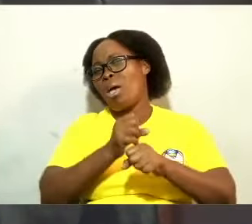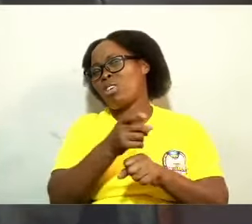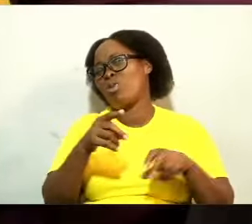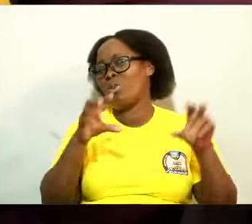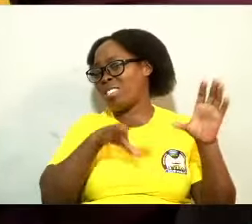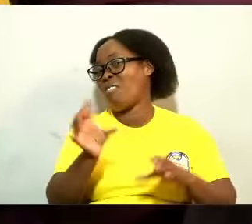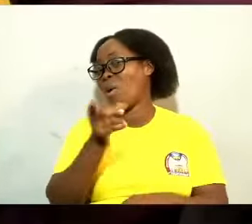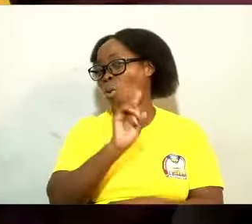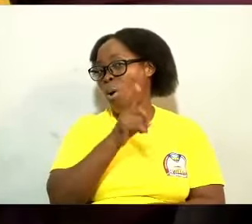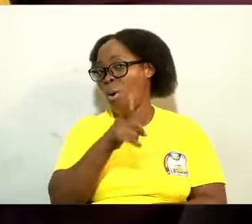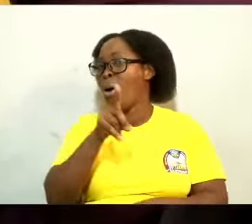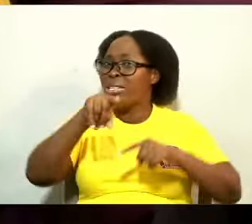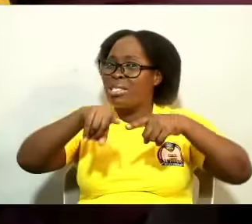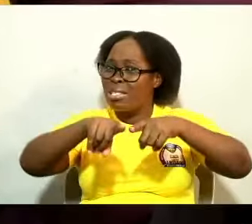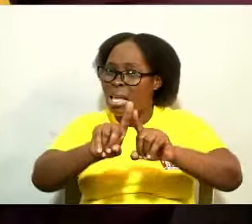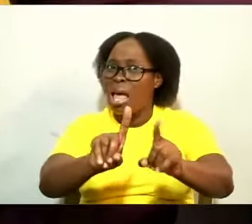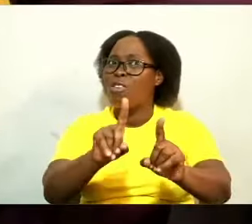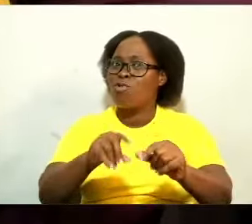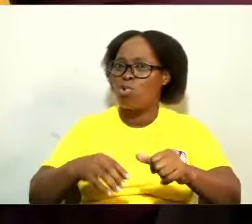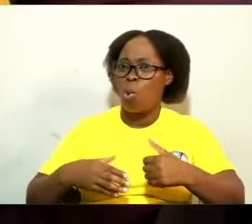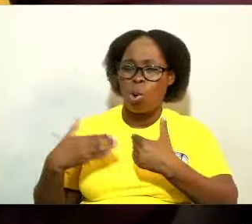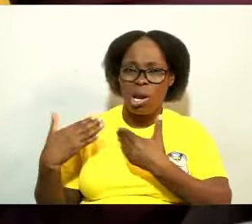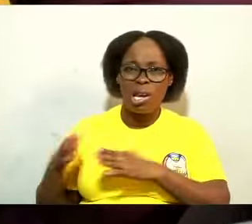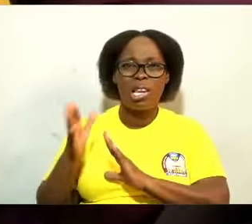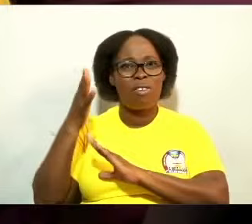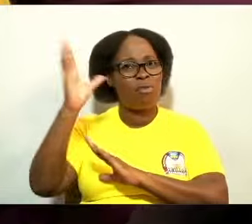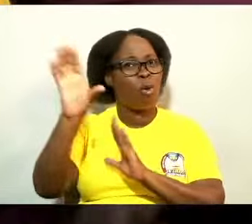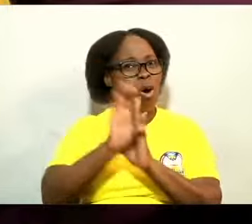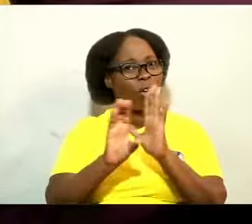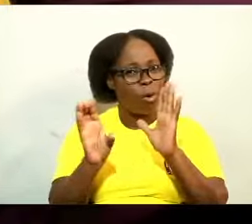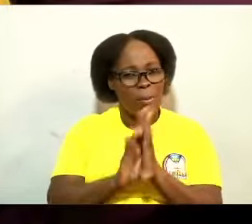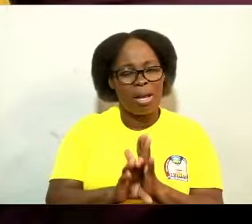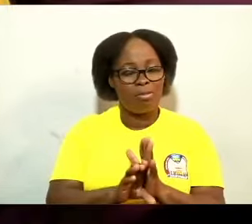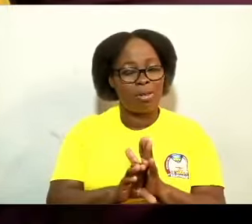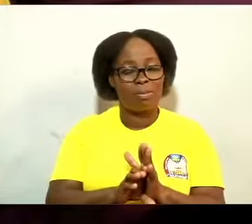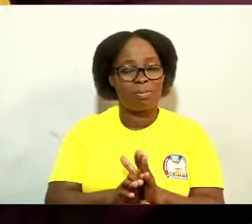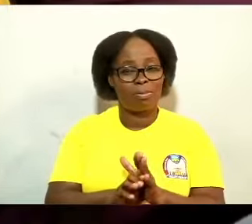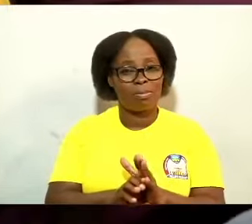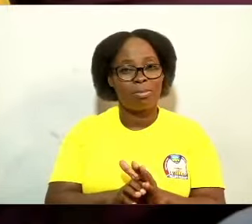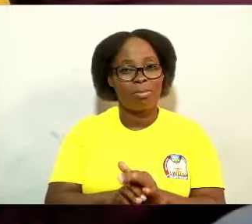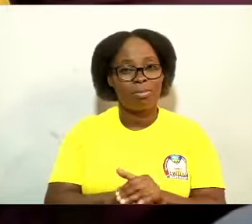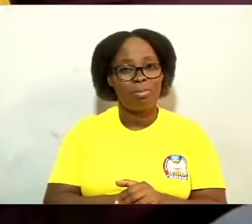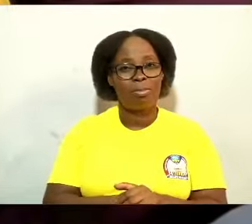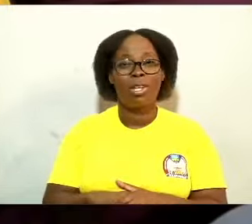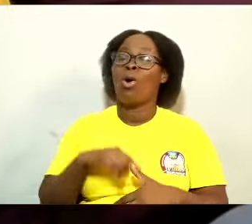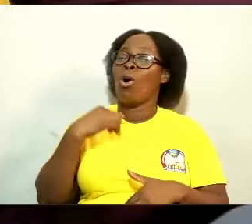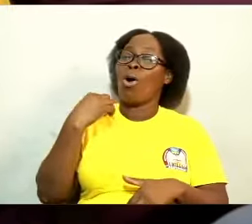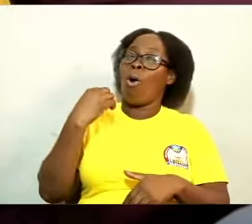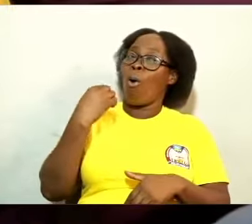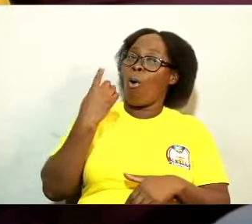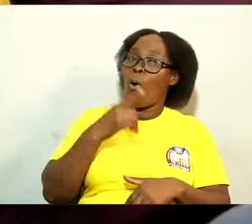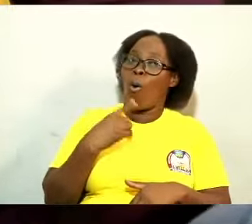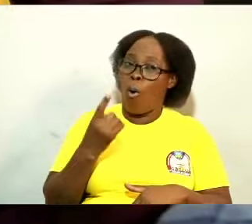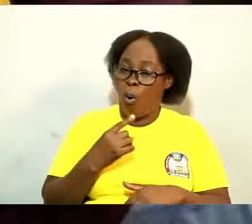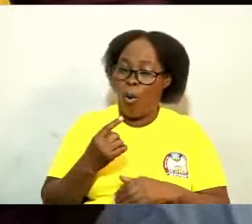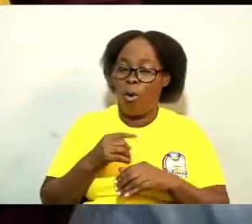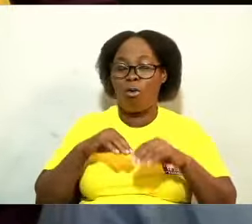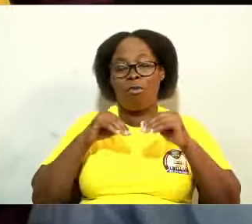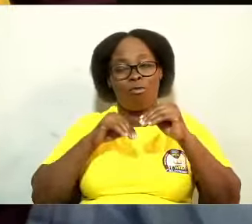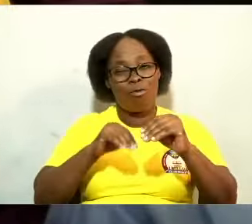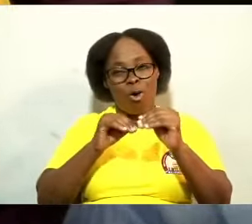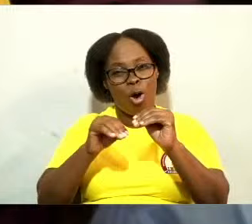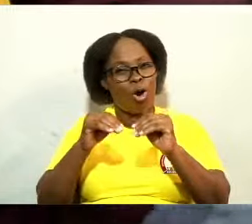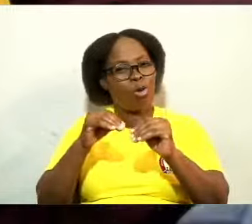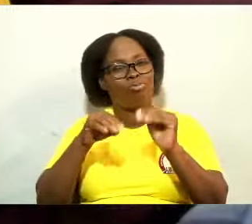wewe shetani? Shetani anashughulika na watu wenye sifa mbili. Washikao amri ya Mungu na kuwa na imani ya Yesu. Hao